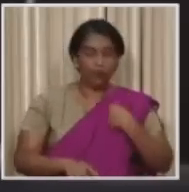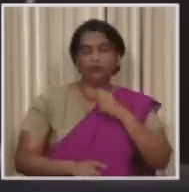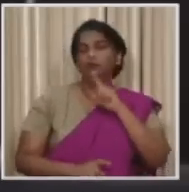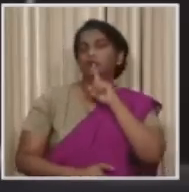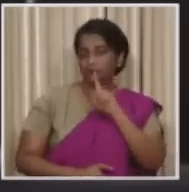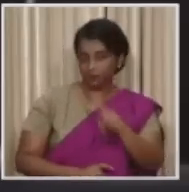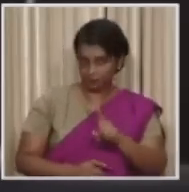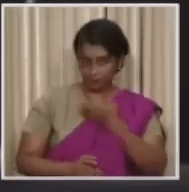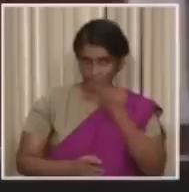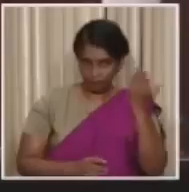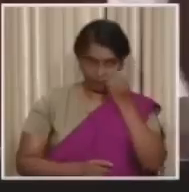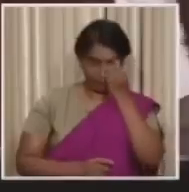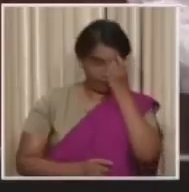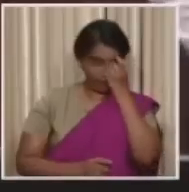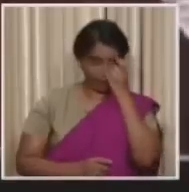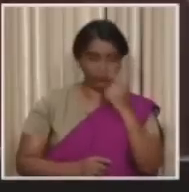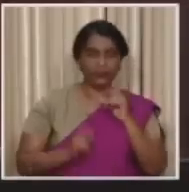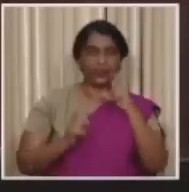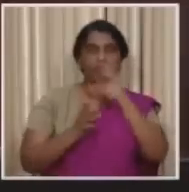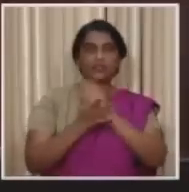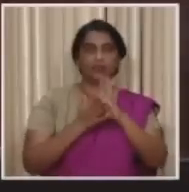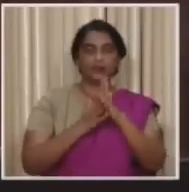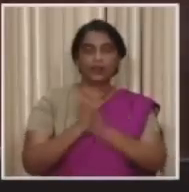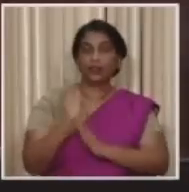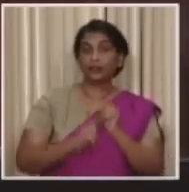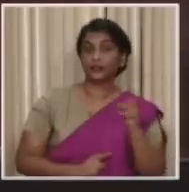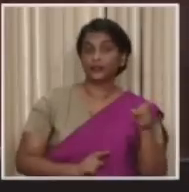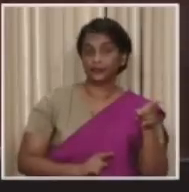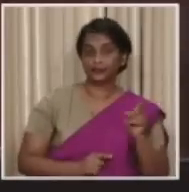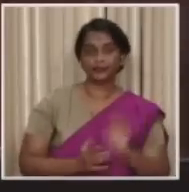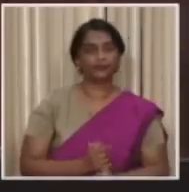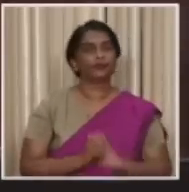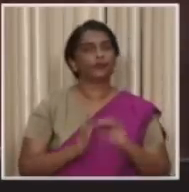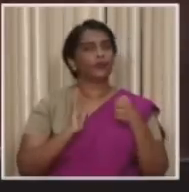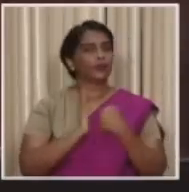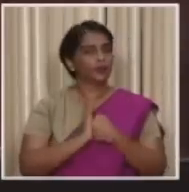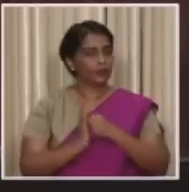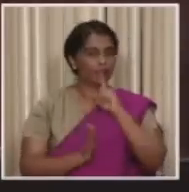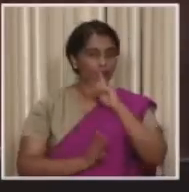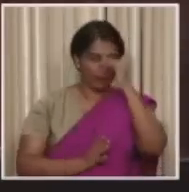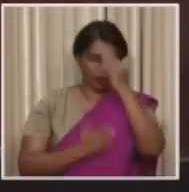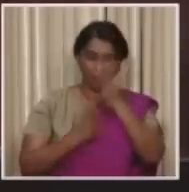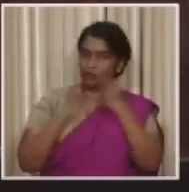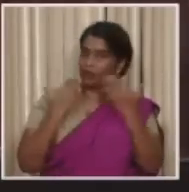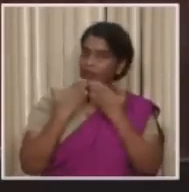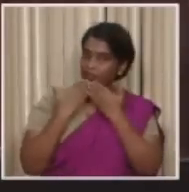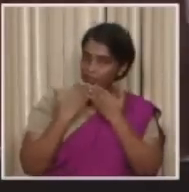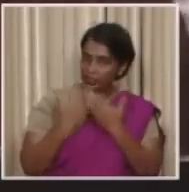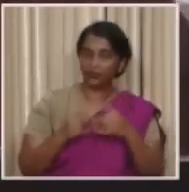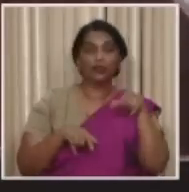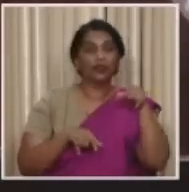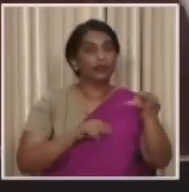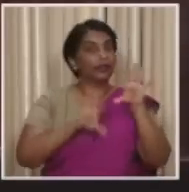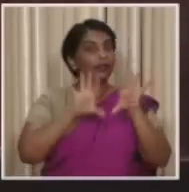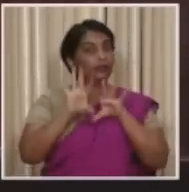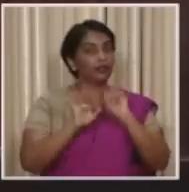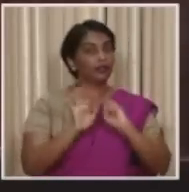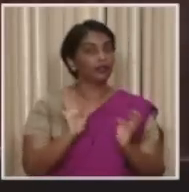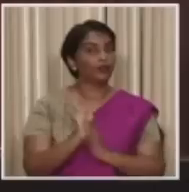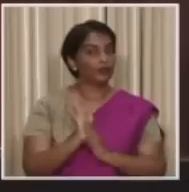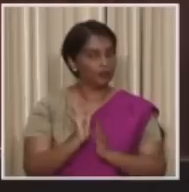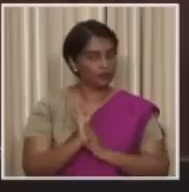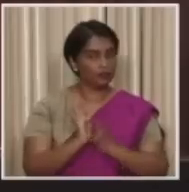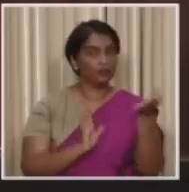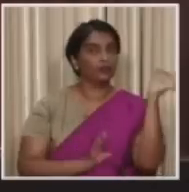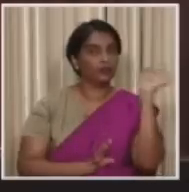කරන්න පුළුවන්. ඔව් සමින්දේවි සිරිමන්තුමා. ගරු කතානායකතුමා බොහොම ස්තුතියි. දැන් තේරීම් කාරක සභාවේ පත්